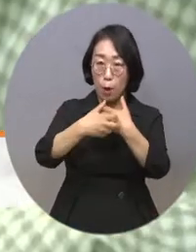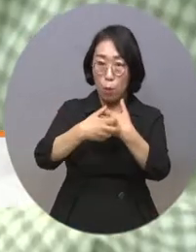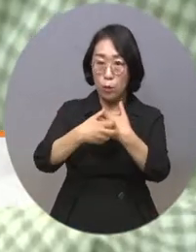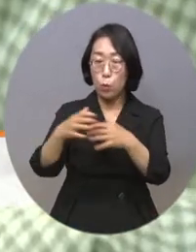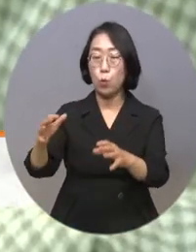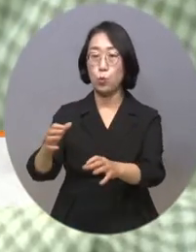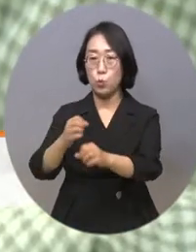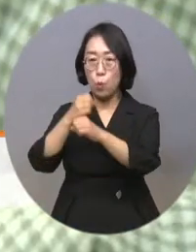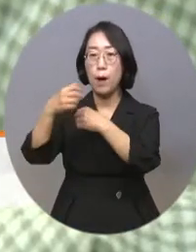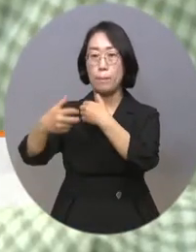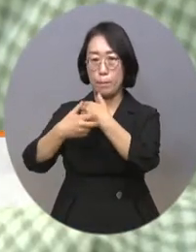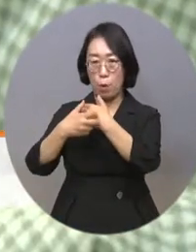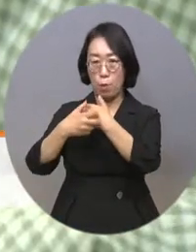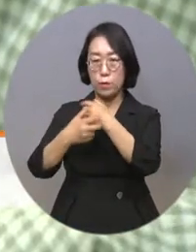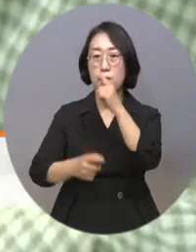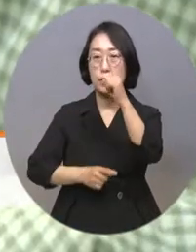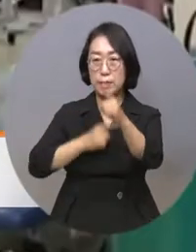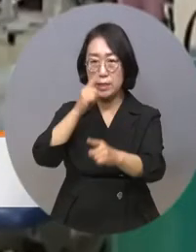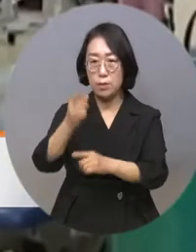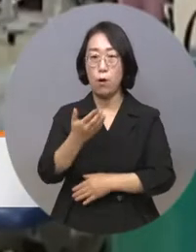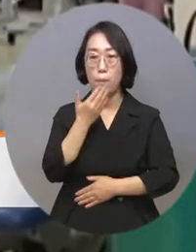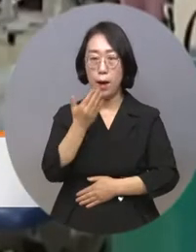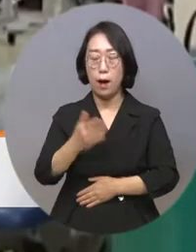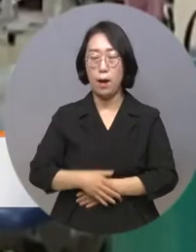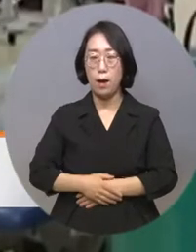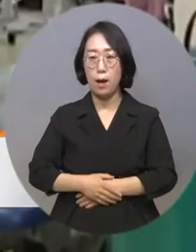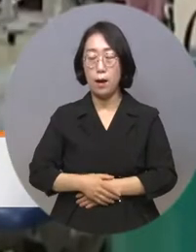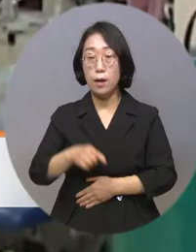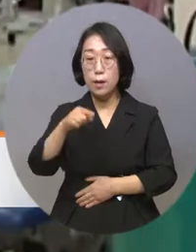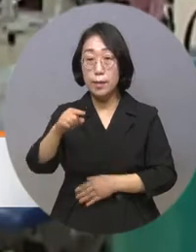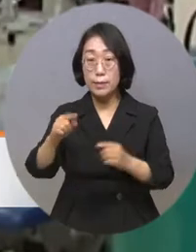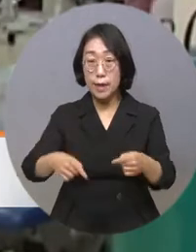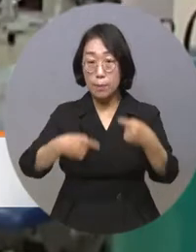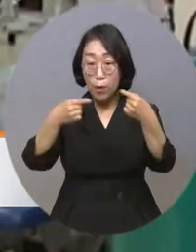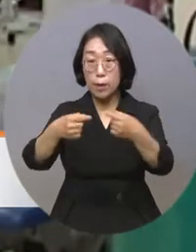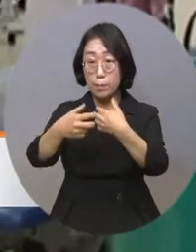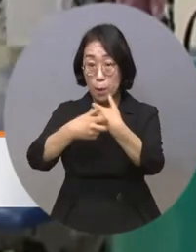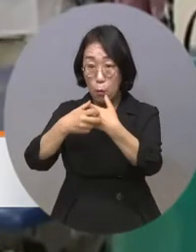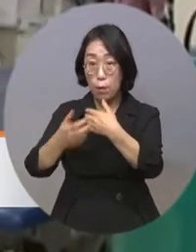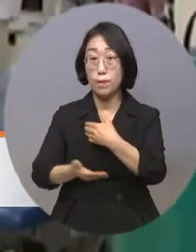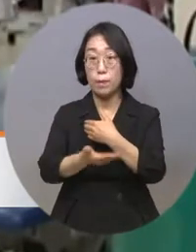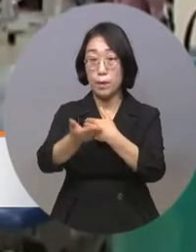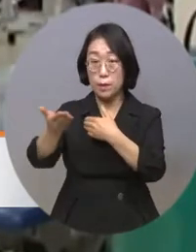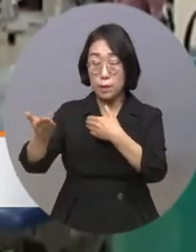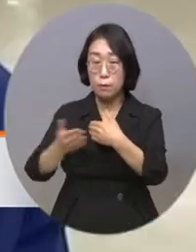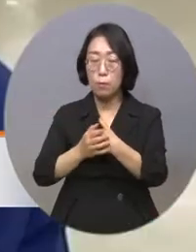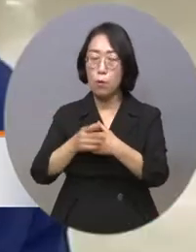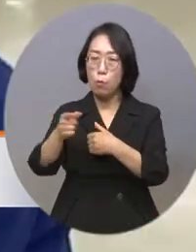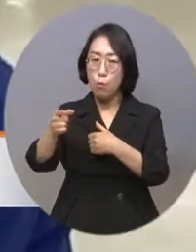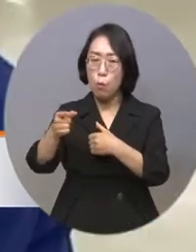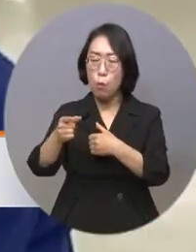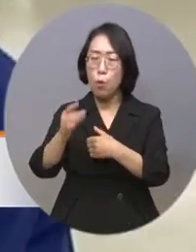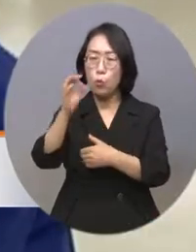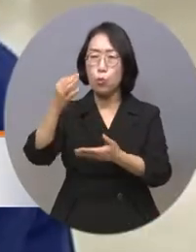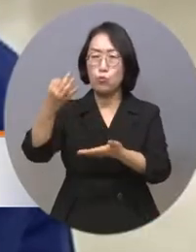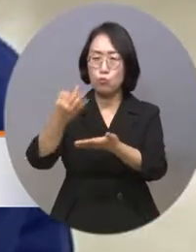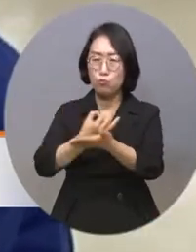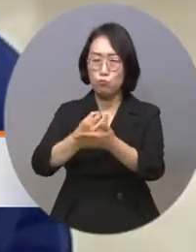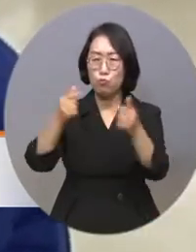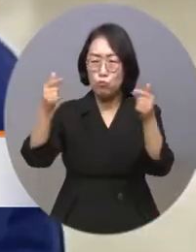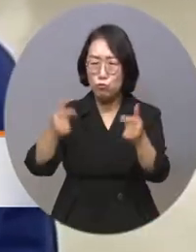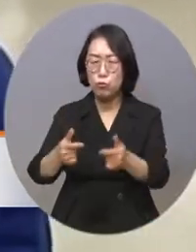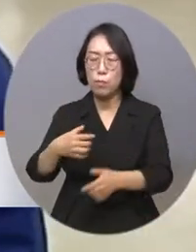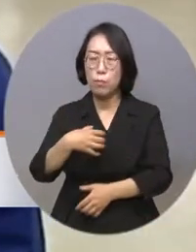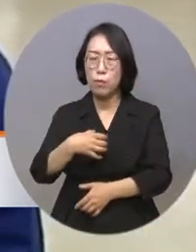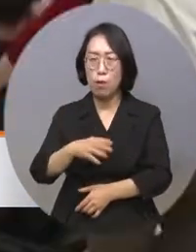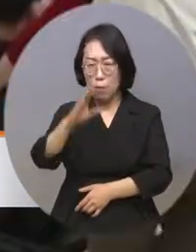병의원과 종합병원을 대상으로 합니다. 시범사업에 참여하는 의료기관은 소득 상실에 대한 걱정으로 치료를 미루는